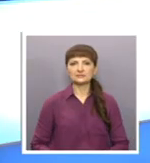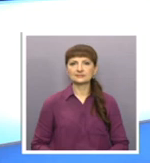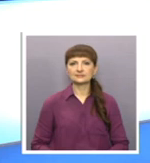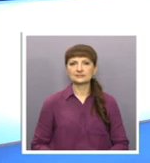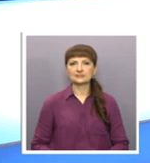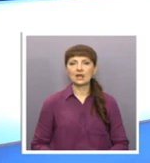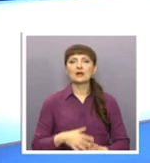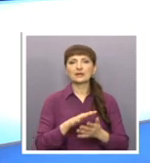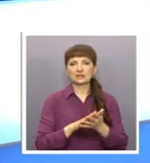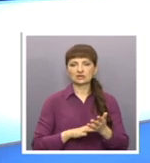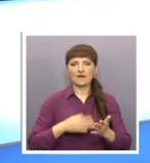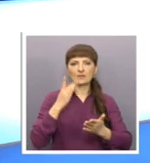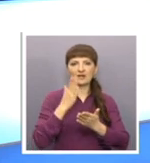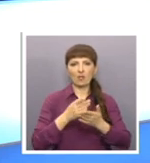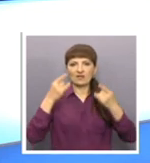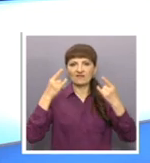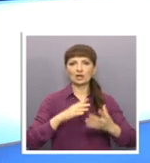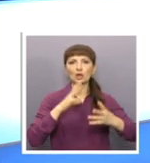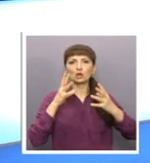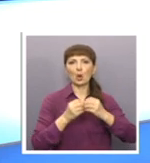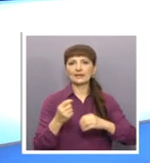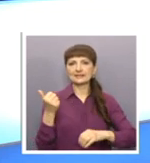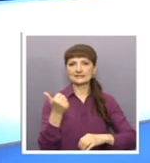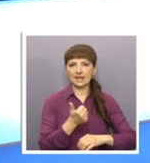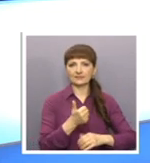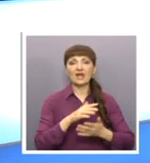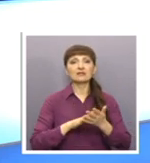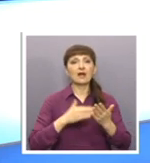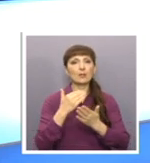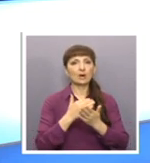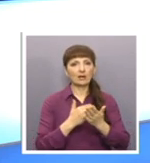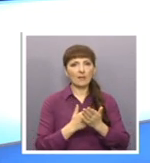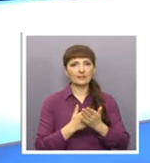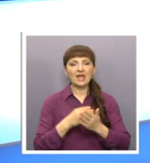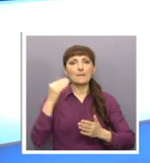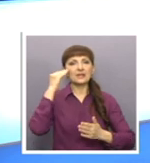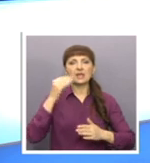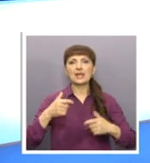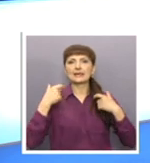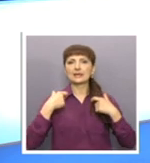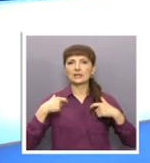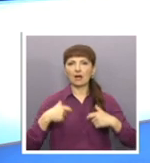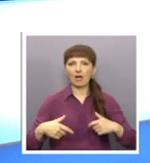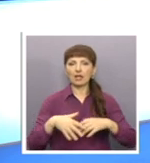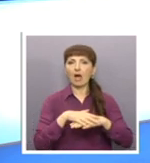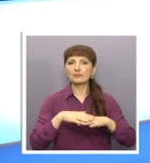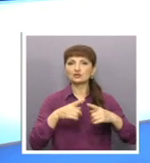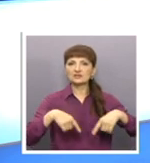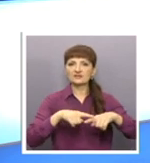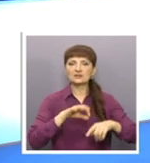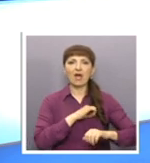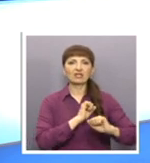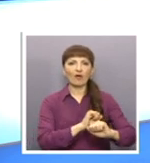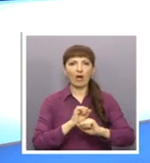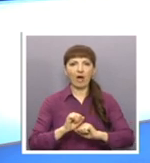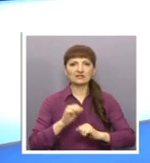И мы продолжаем в прямом эфире подводить итоги уходящей недели. Далее в программе «Не пропустите мнение генерала, общественности, адвокатов и